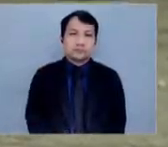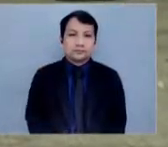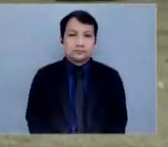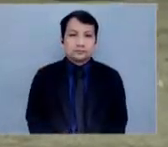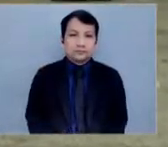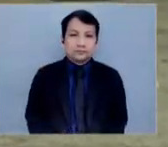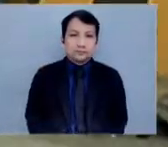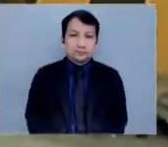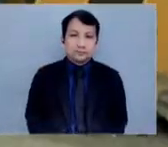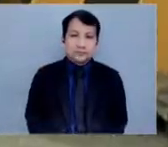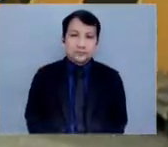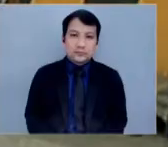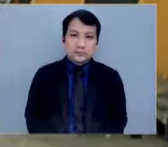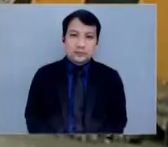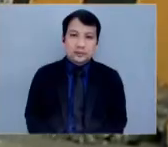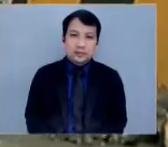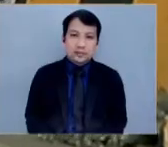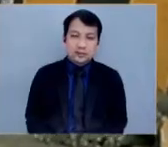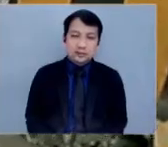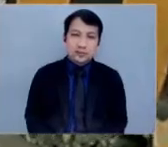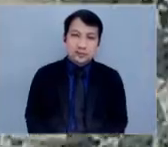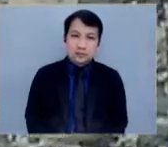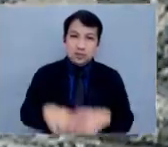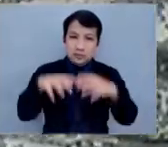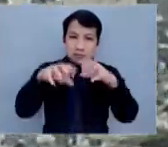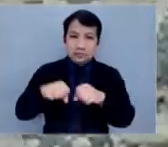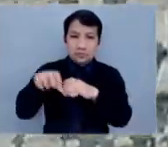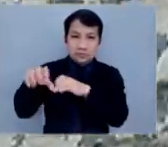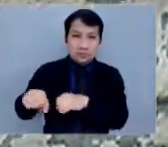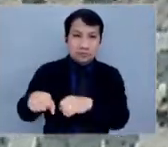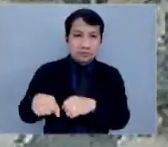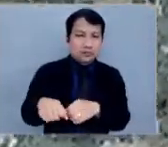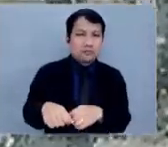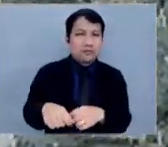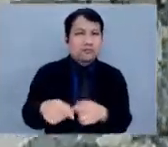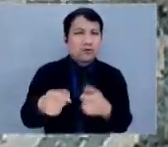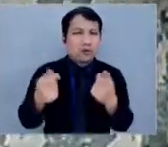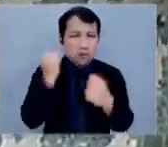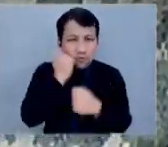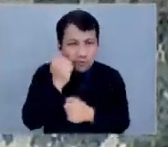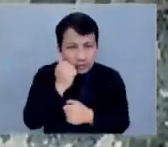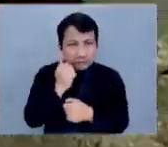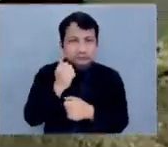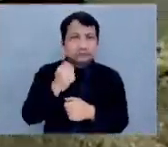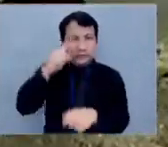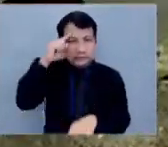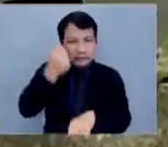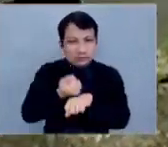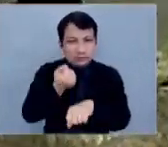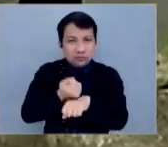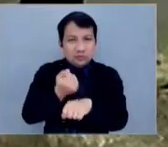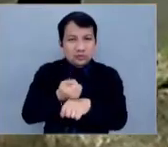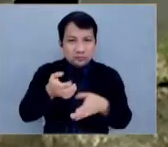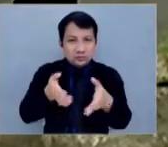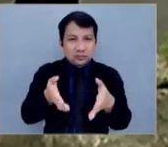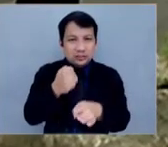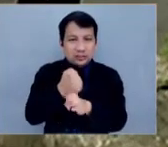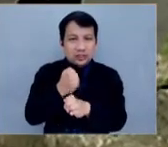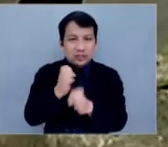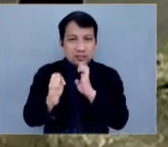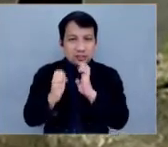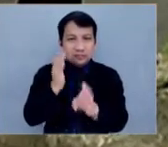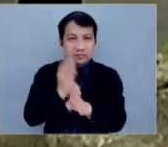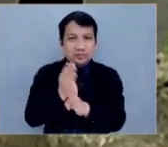Sunod-sunod na ang paalala at hulihan laban sa mga sasakyang pilit na dumaraan sa EDSA busway kahit bawal. Pero hanggang kaninang umaga, may